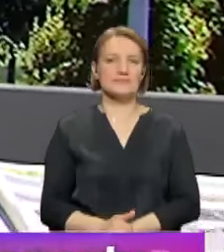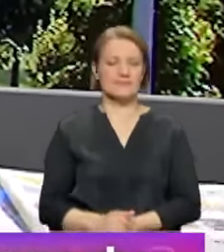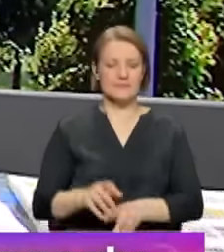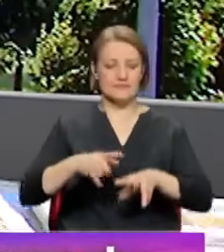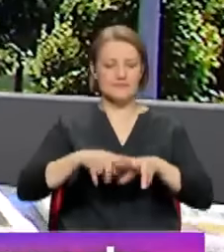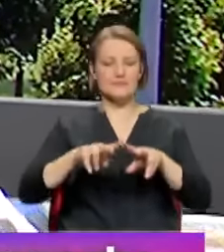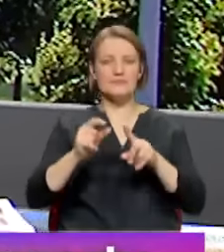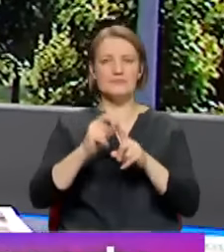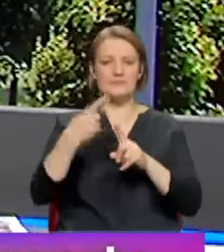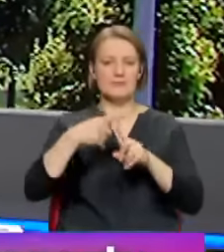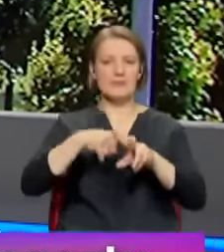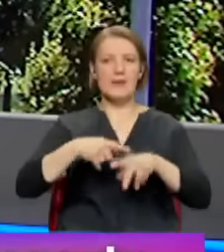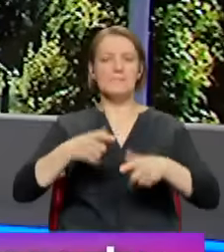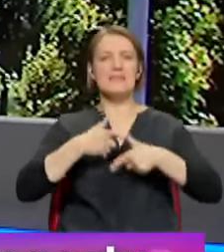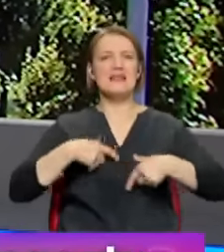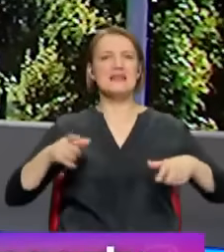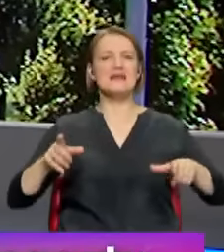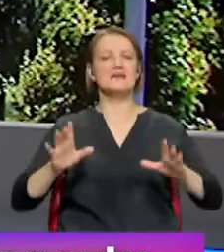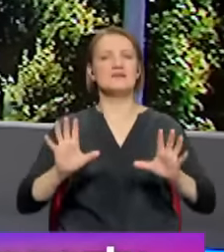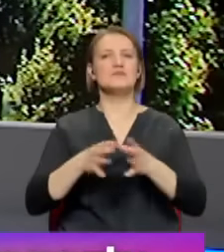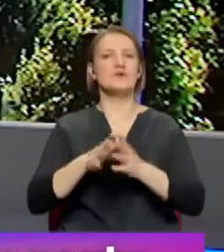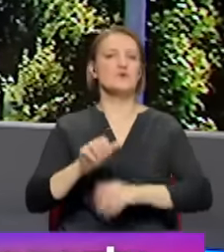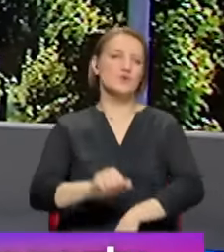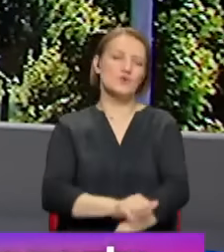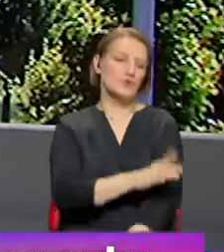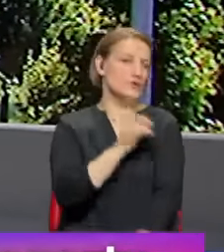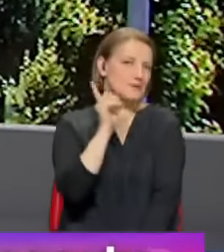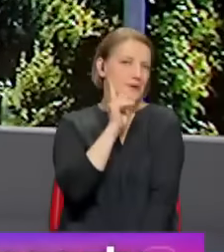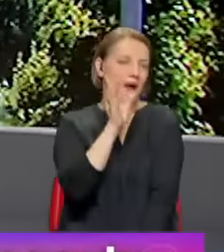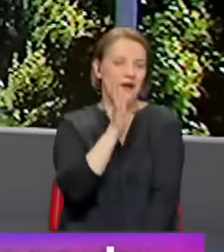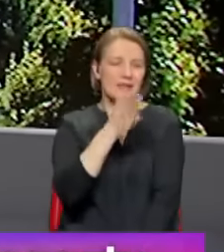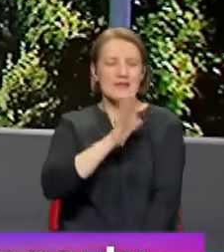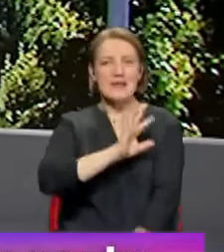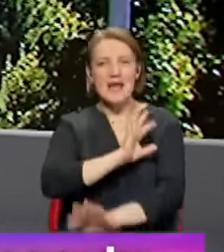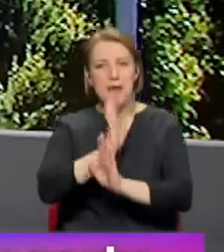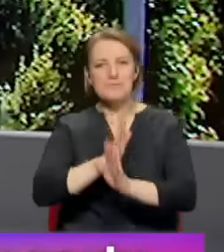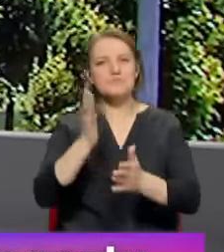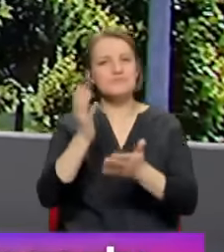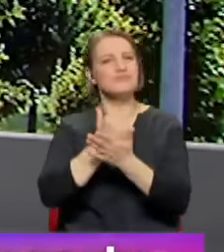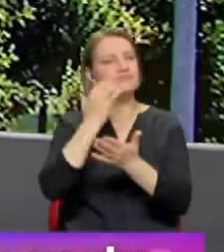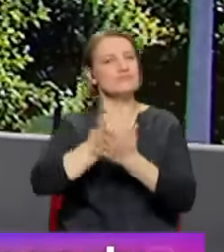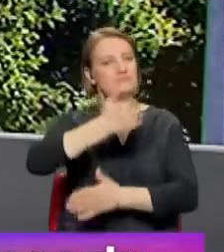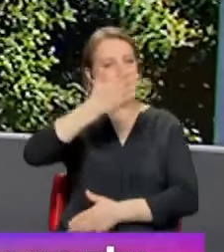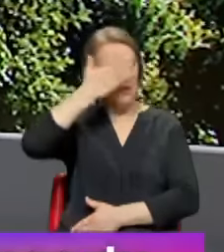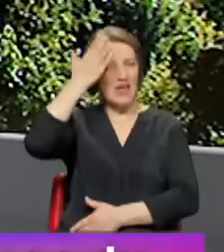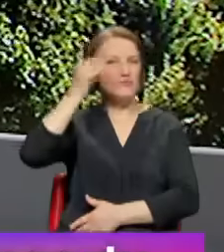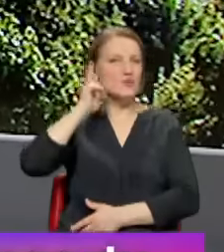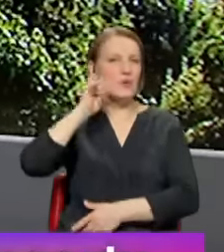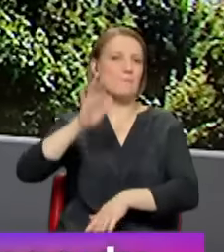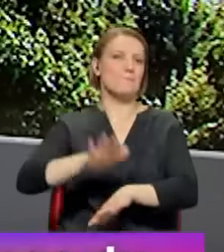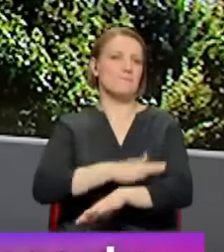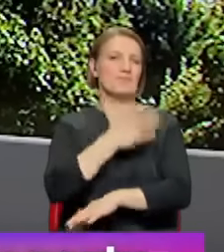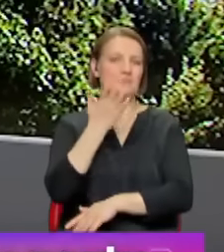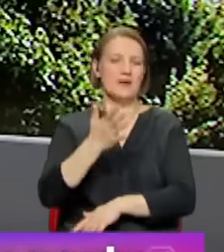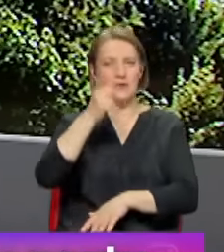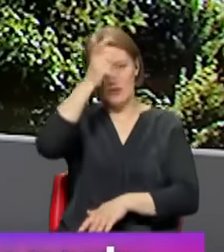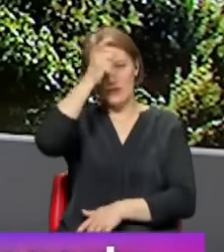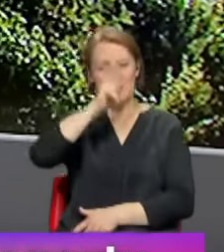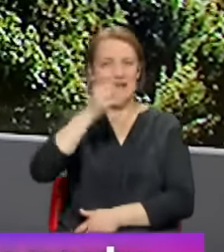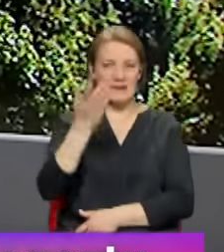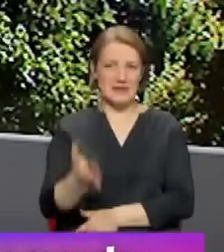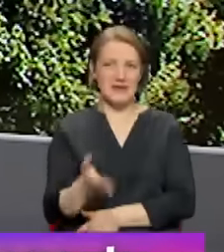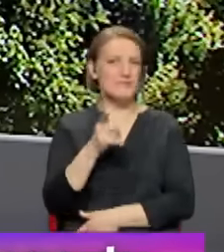Ampute milli takımımızla gurur duyuyoruz. Zaten sürekli onurlandırıyorlar ve gururlandırıyorlar memleketimizi,